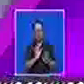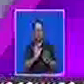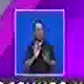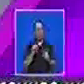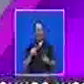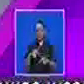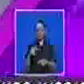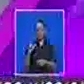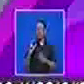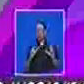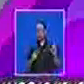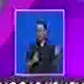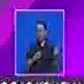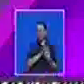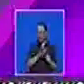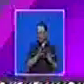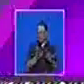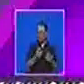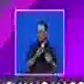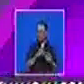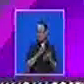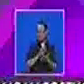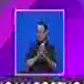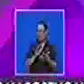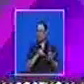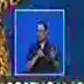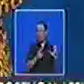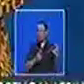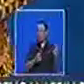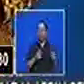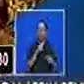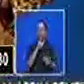Baik, paslon nomor urut 2. Silakan 1,5 menit dari sekarang.